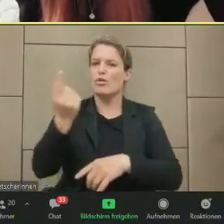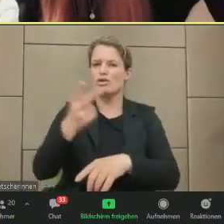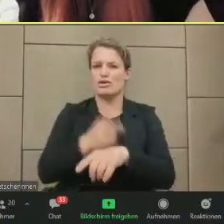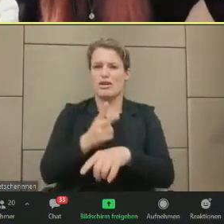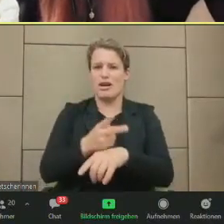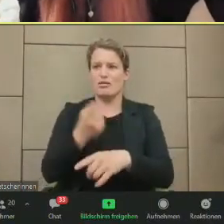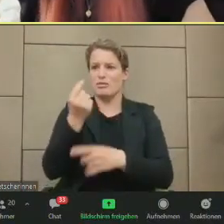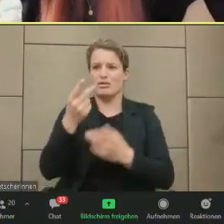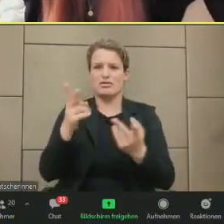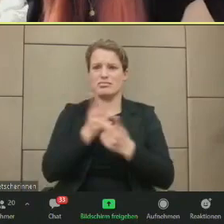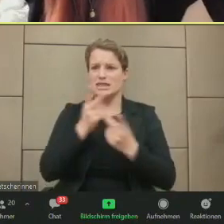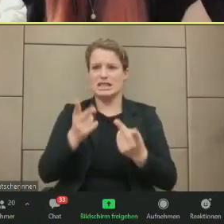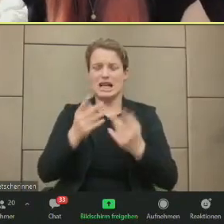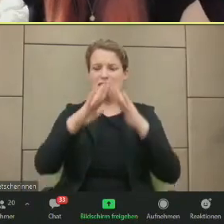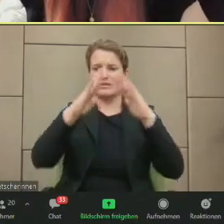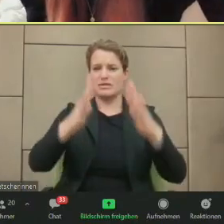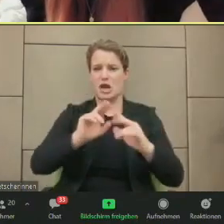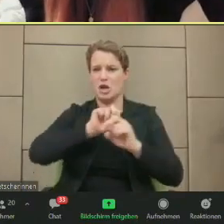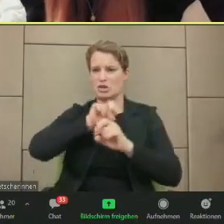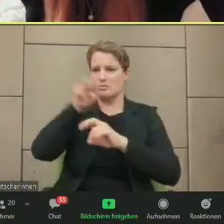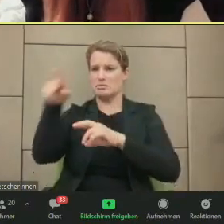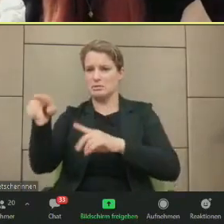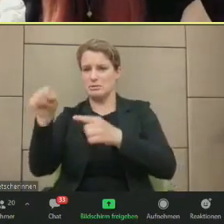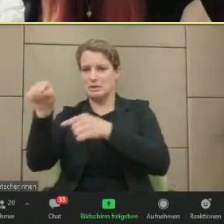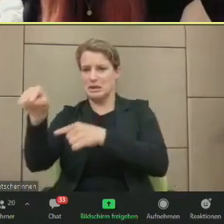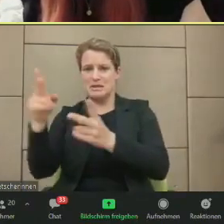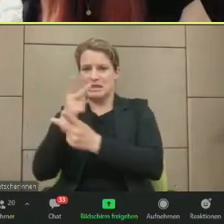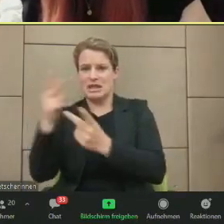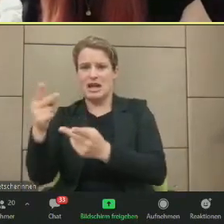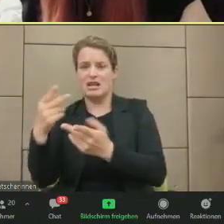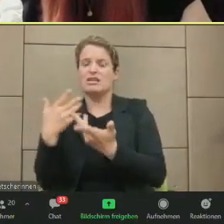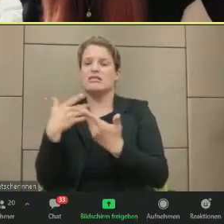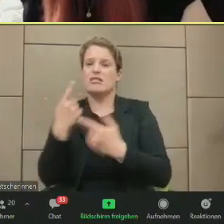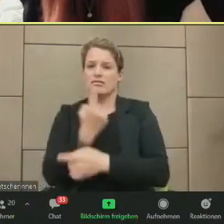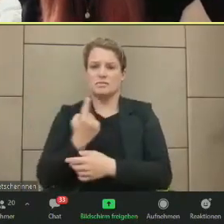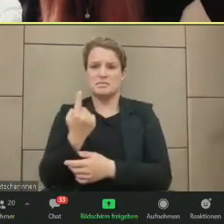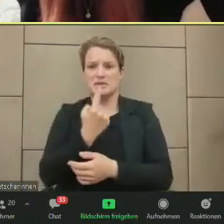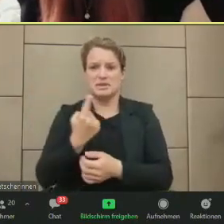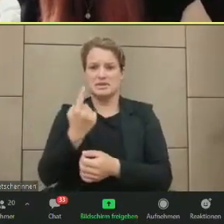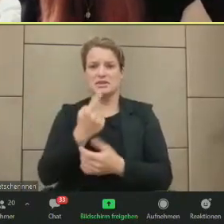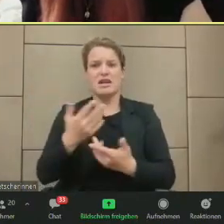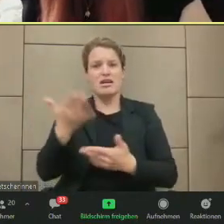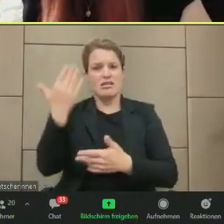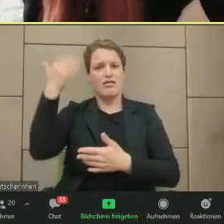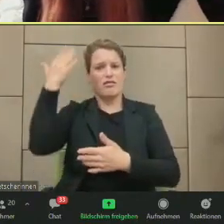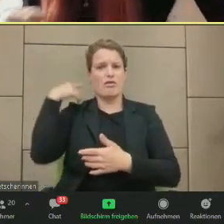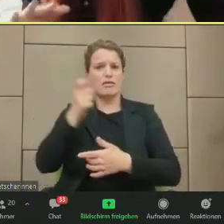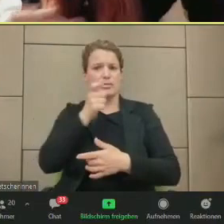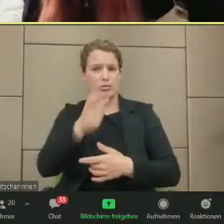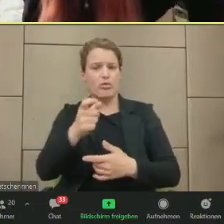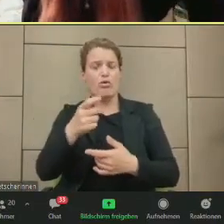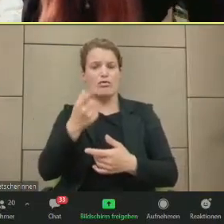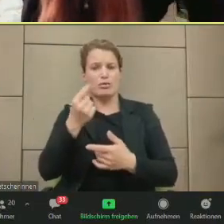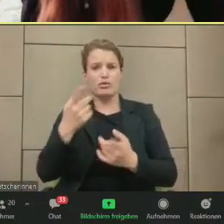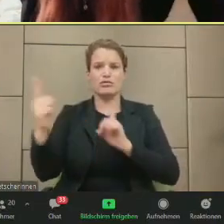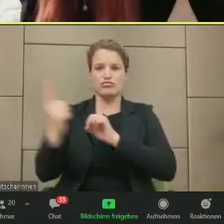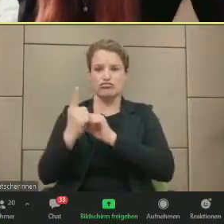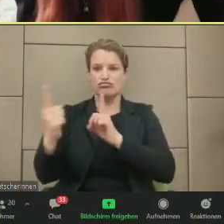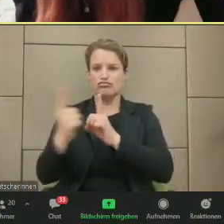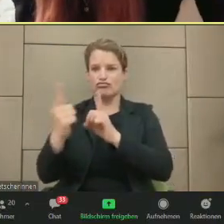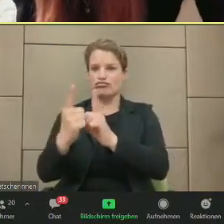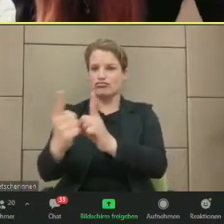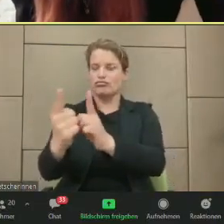zu verlassen. Ich war ja voll berufstätig davor, habe jeden Tag sehr viel Kontakt mit sehr vielen Menschen gehabt als Lehrerin und auf einmal brach das